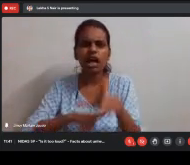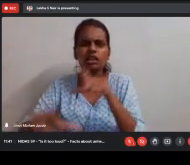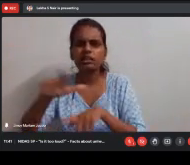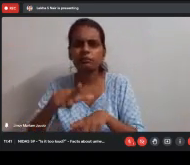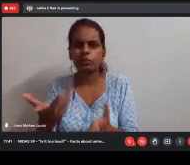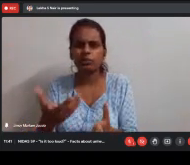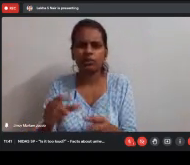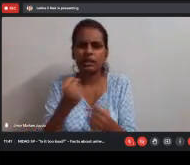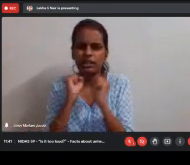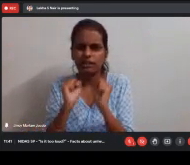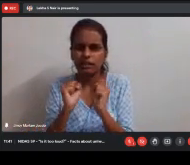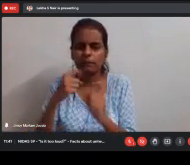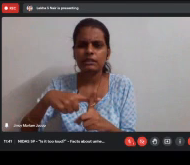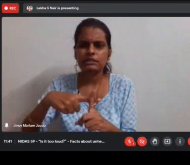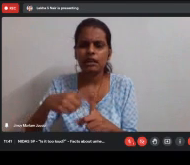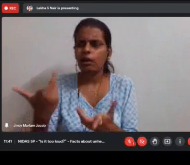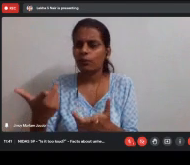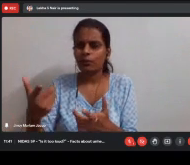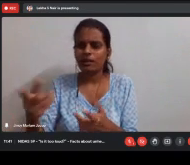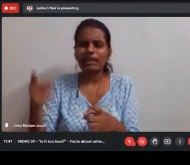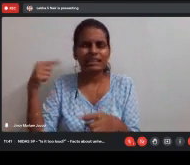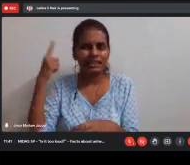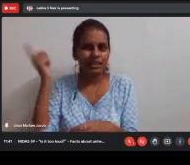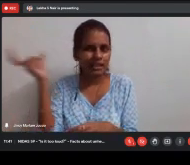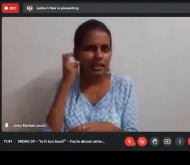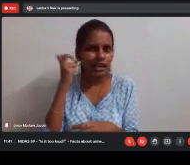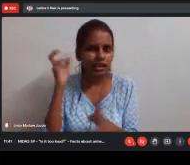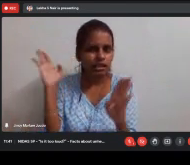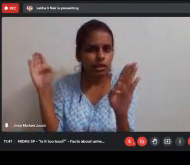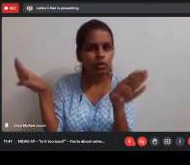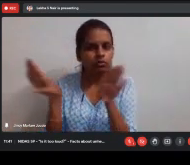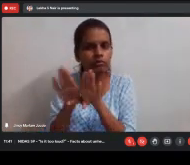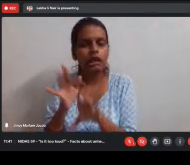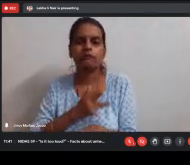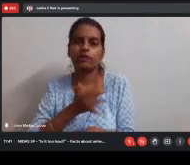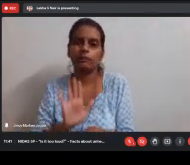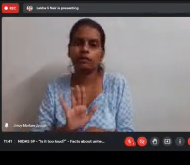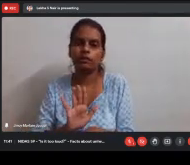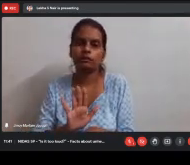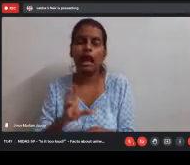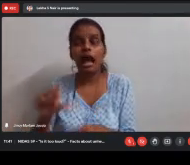രണ്ടാമത്തേത് ശബ്ദം വ്യക്തമല്ലാതെയും കൃത്യമല്ലാതെയും കേൾക്കുക. ഈവൻ ആ നോയ്സിൽ നിന്ന് പുറത്തു വന്നു കഴിഞ്ഞാൽ നമുക്ക് ശബ്ദത്തിന്റെ